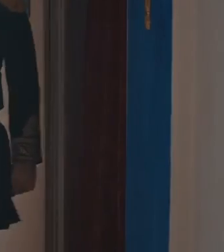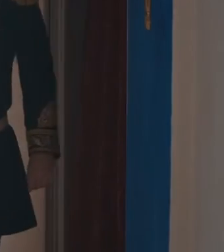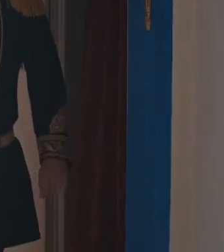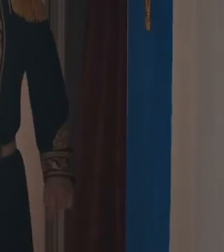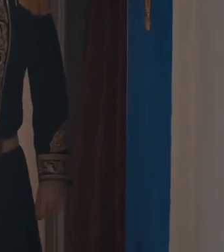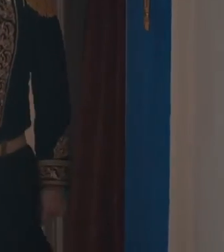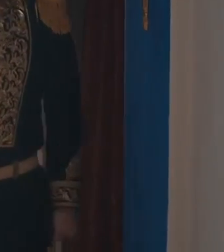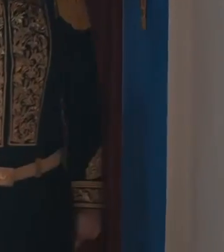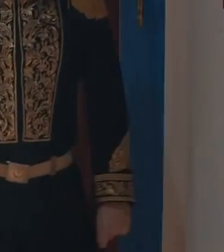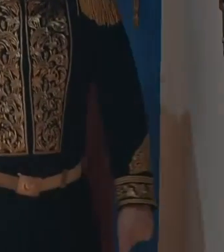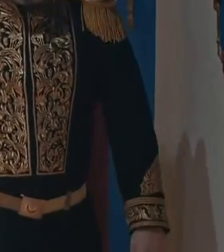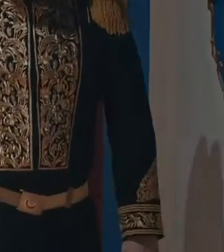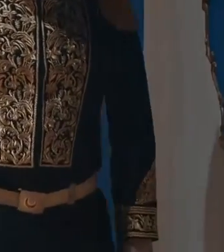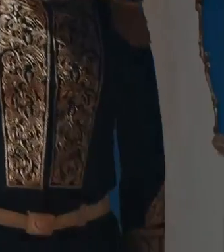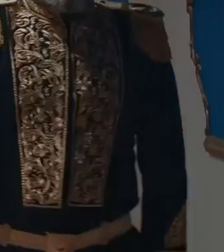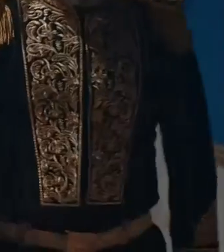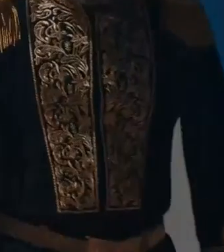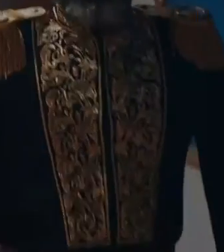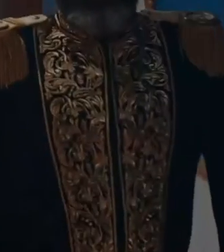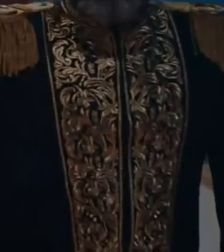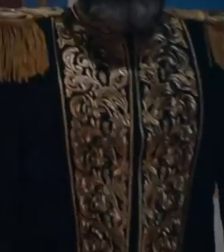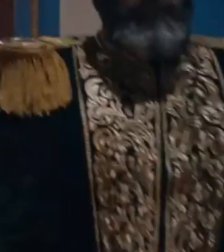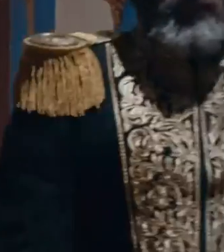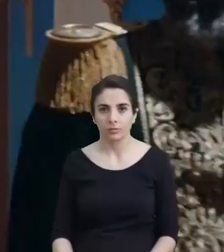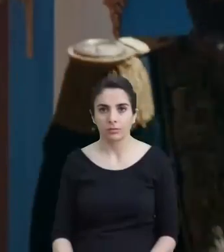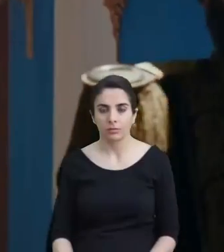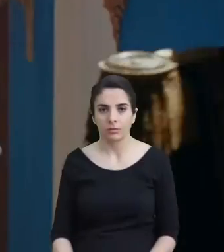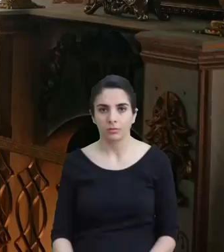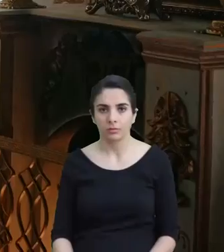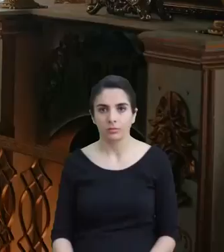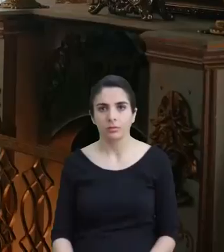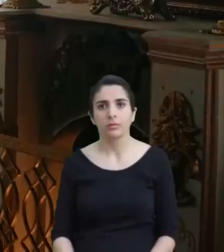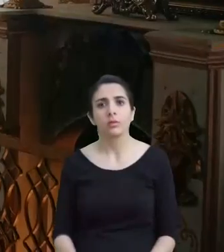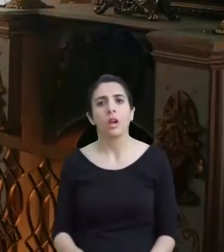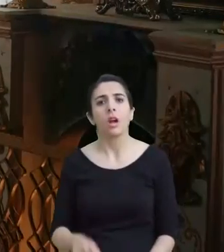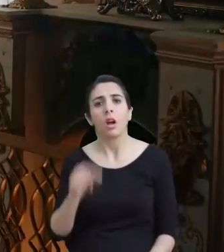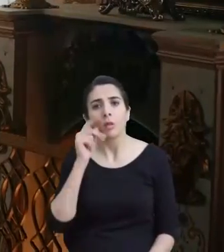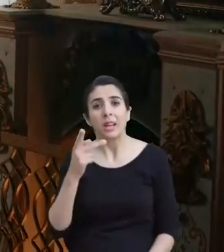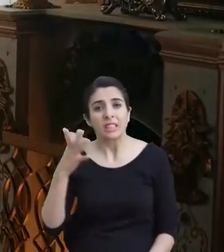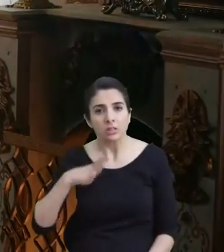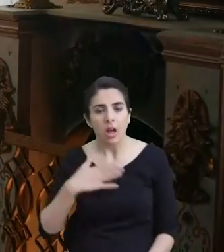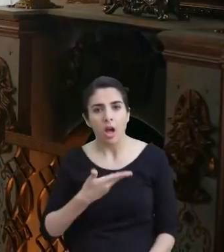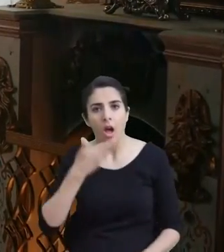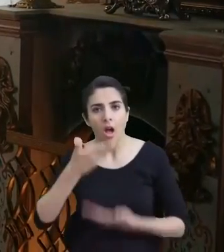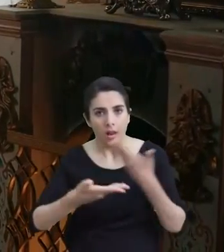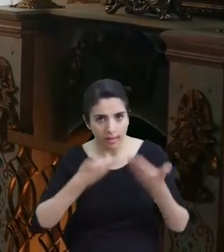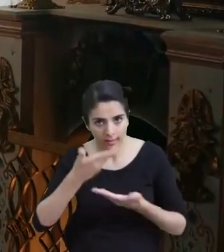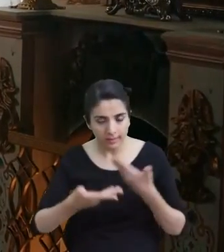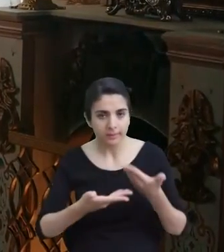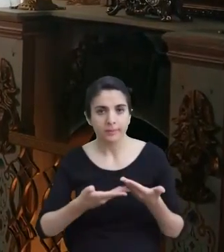mavi ve beyaz renklerde boyanmış. Cam mahfazaların içinde mumlar yanıyor. Sadık Paşa'ya isteklerinizi iletmiştim.